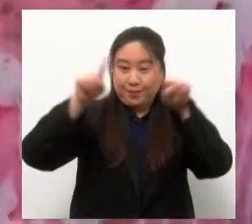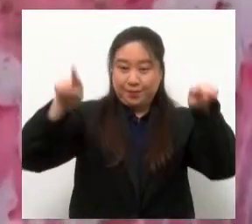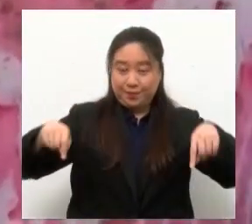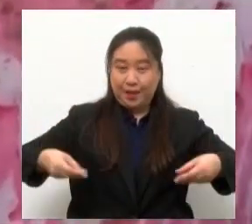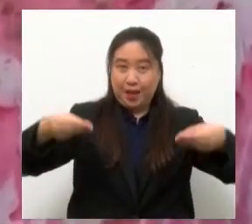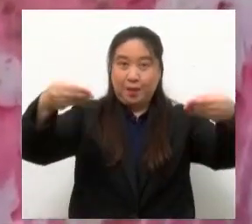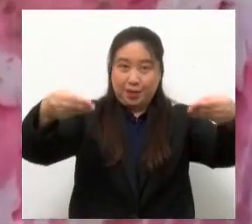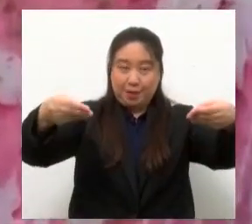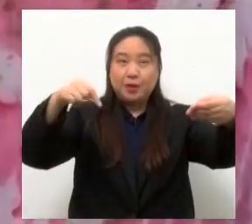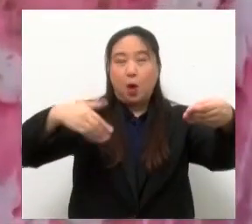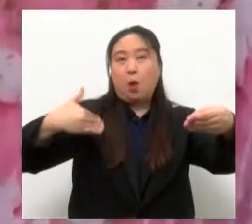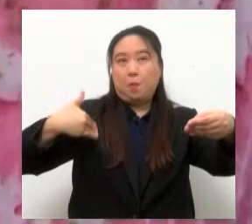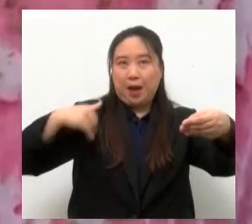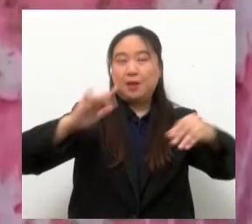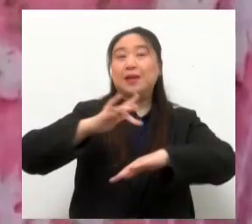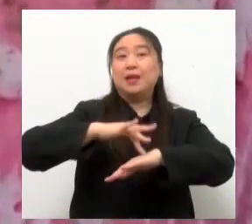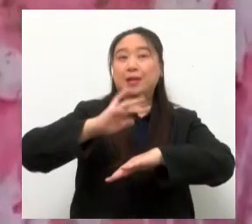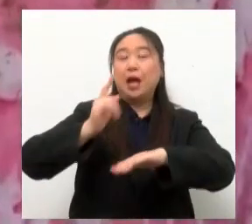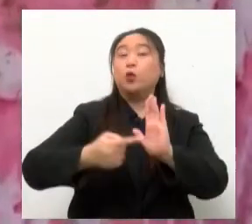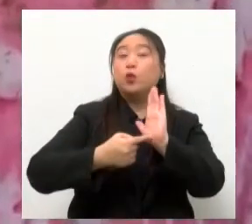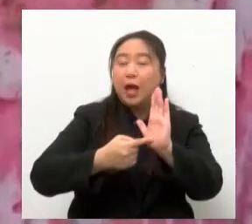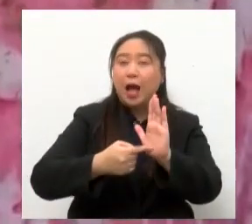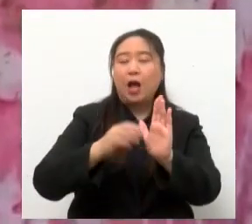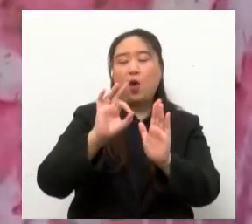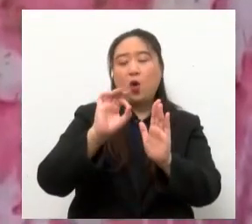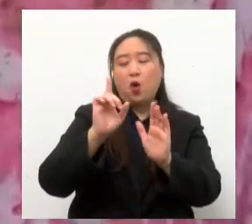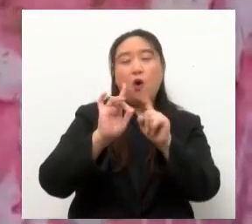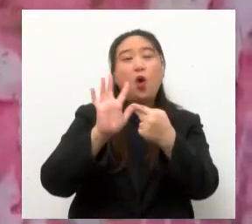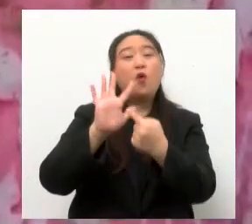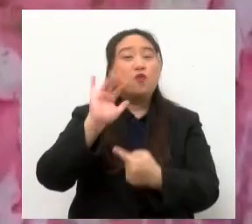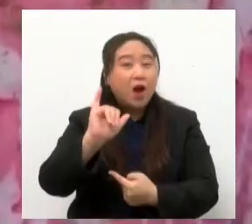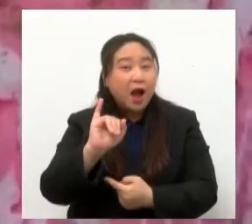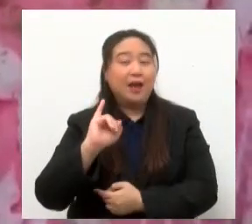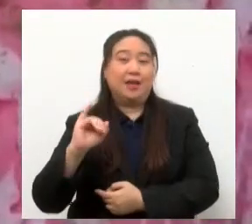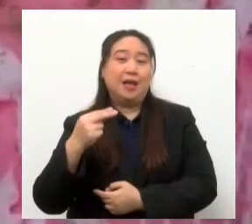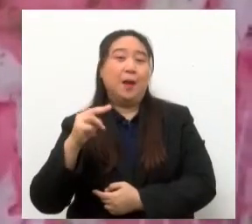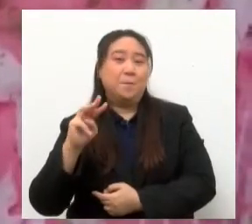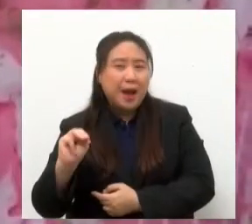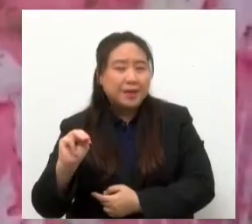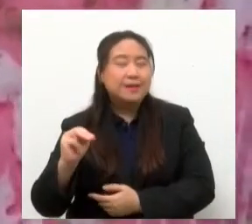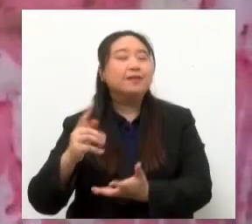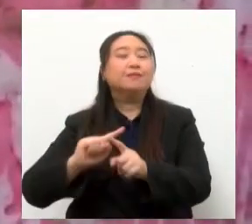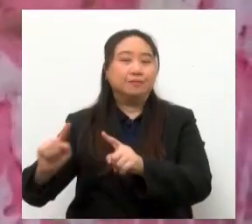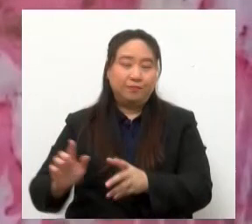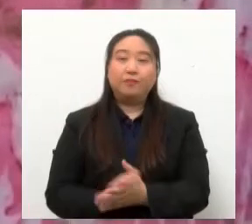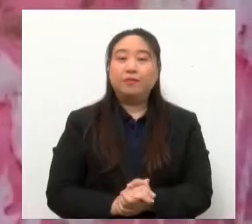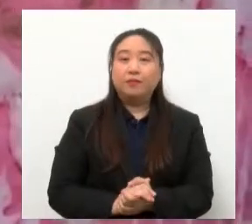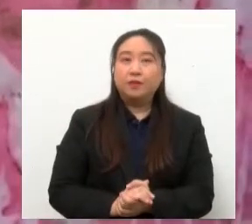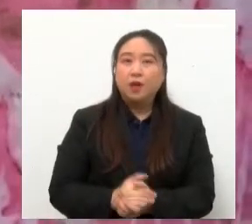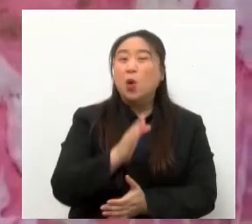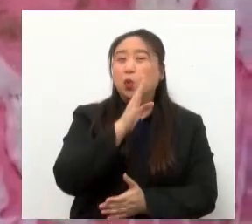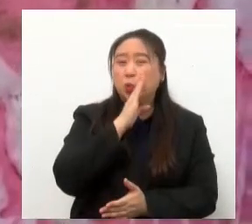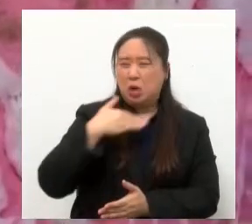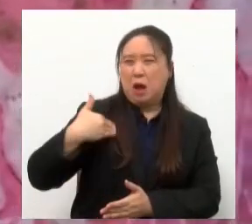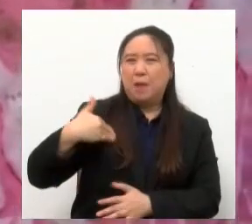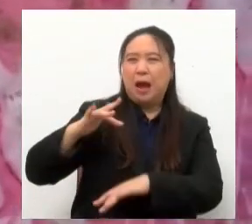ที่แย่ธรรมชาติเช่นผ้าฝ้ายผ้าไหมเยกันชงเยบัวเป็นต้นค่ะหากใยสังเคราะ